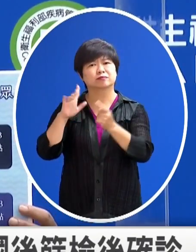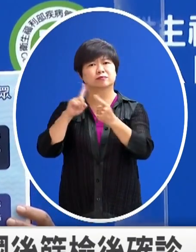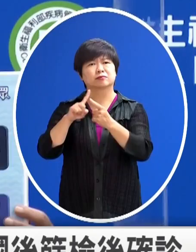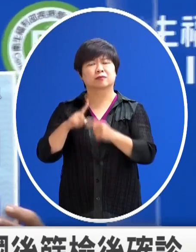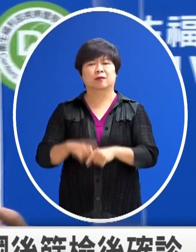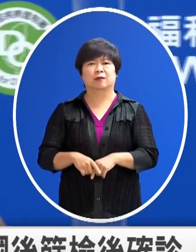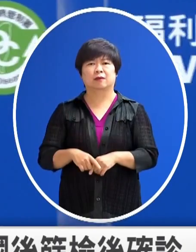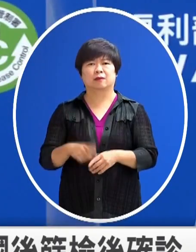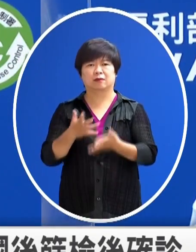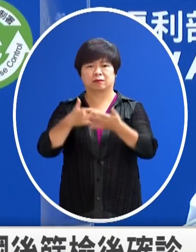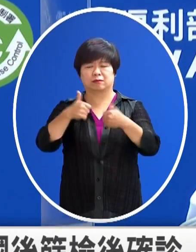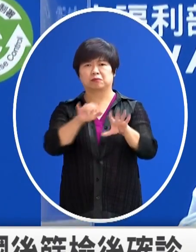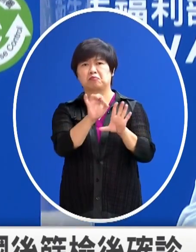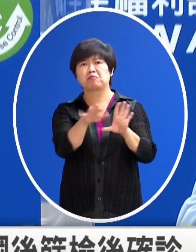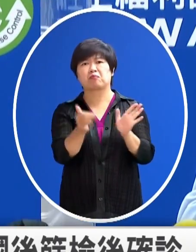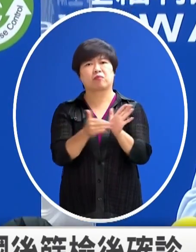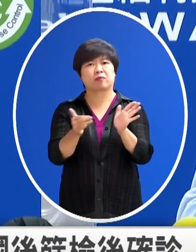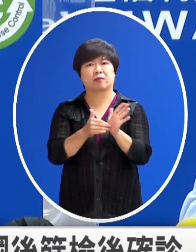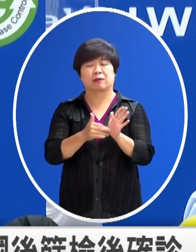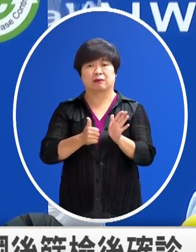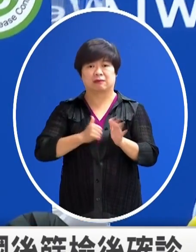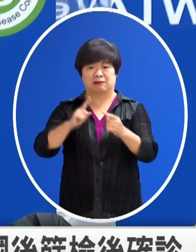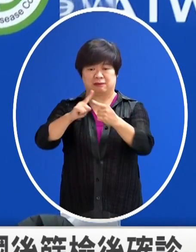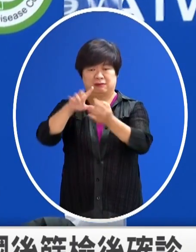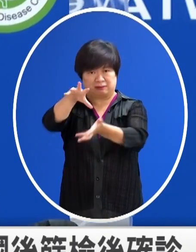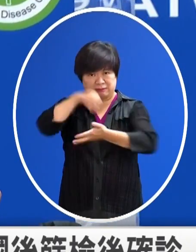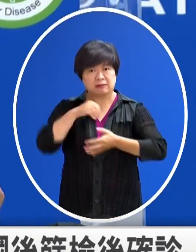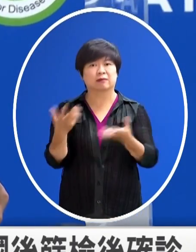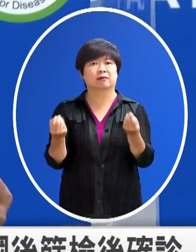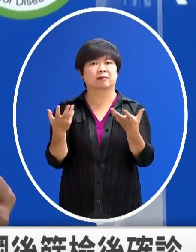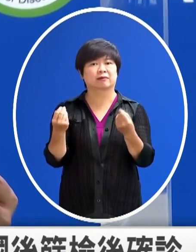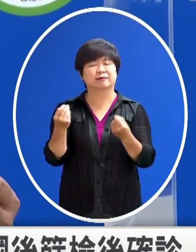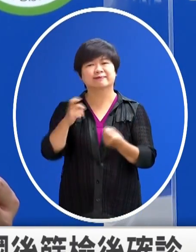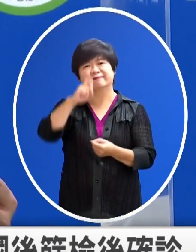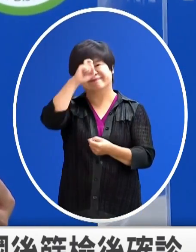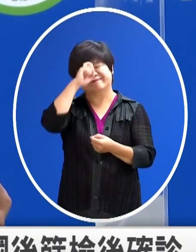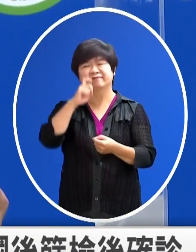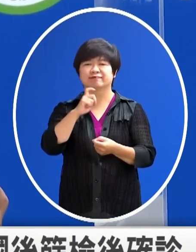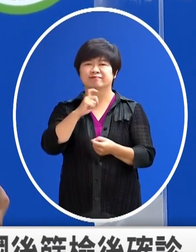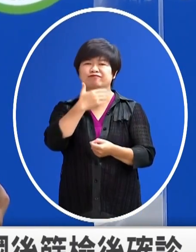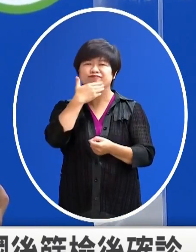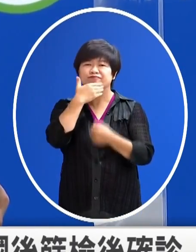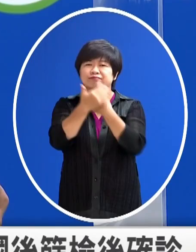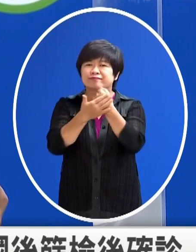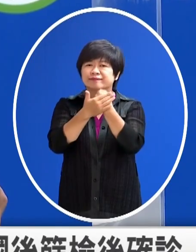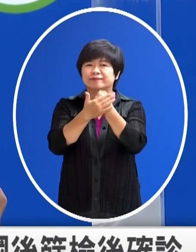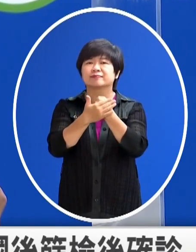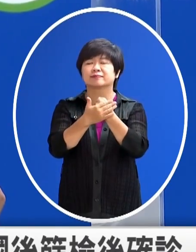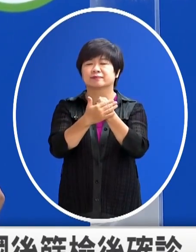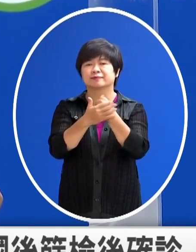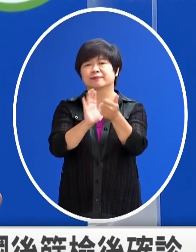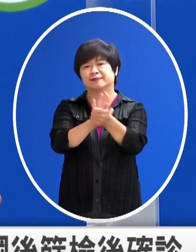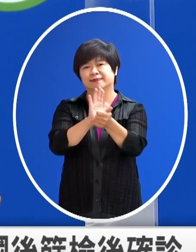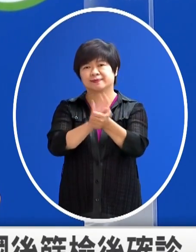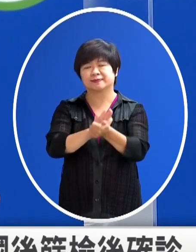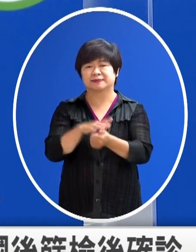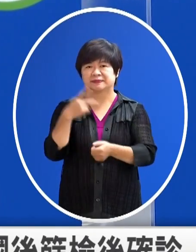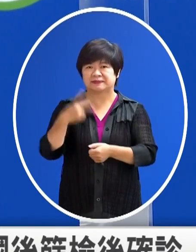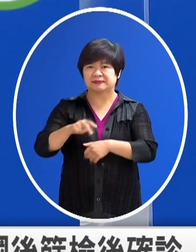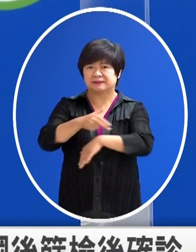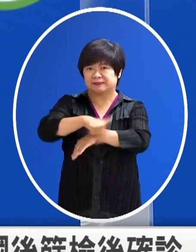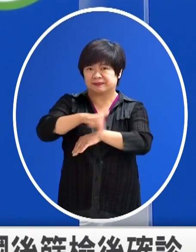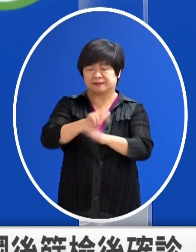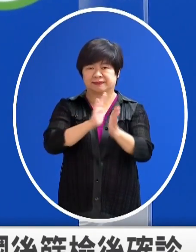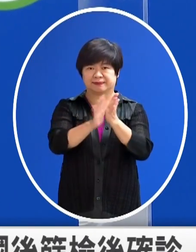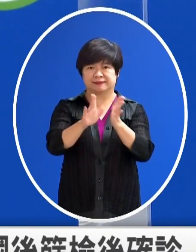就没有来领，没有来领，但是我们觉得就是说还是要保障民众的权益，所以我们还是特别就是